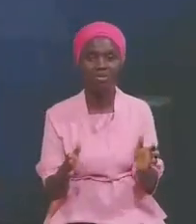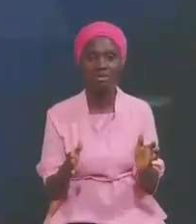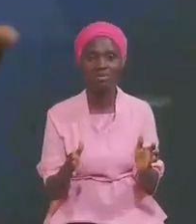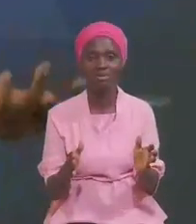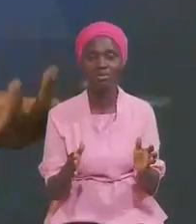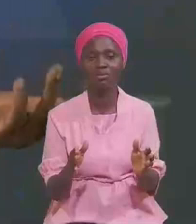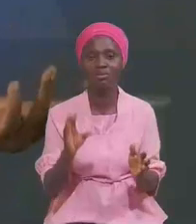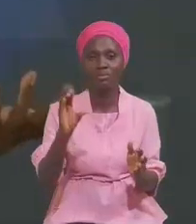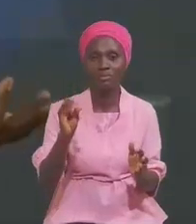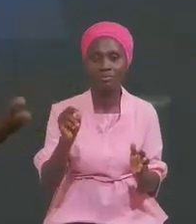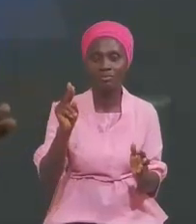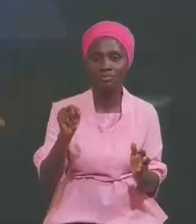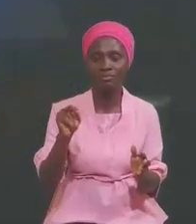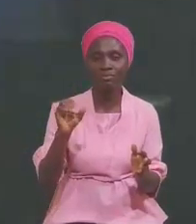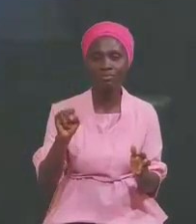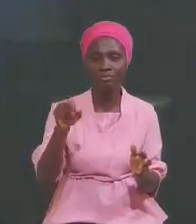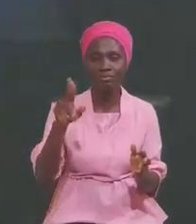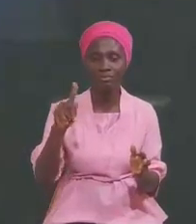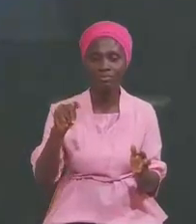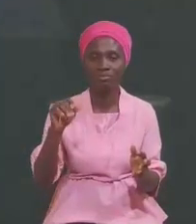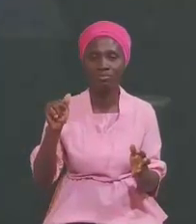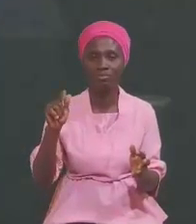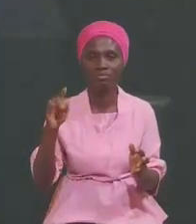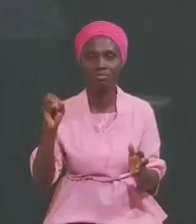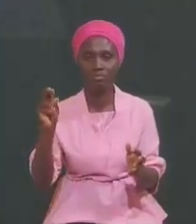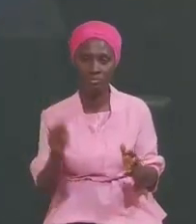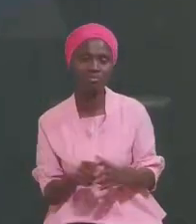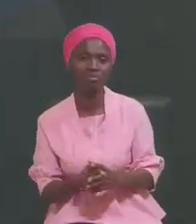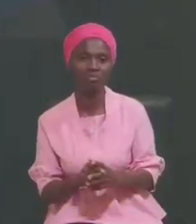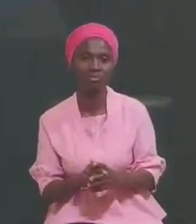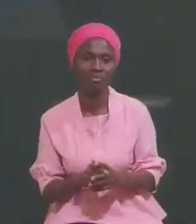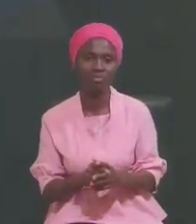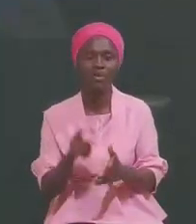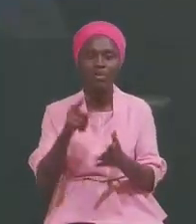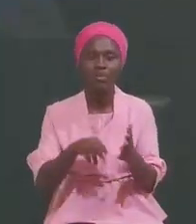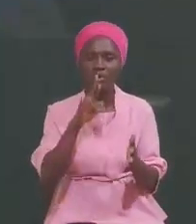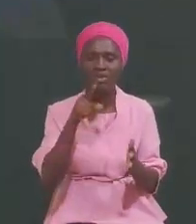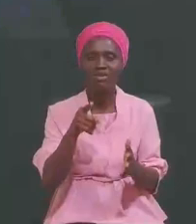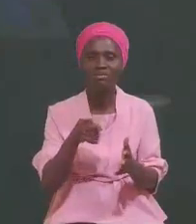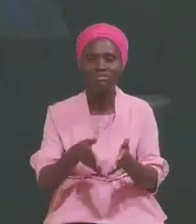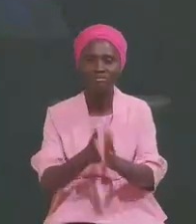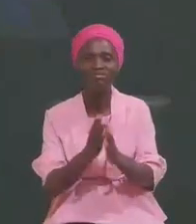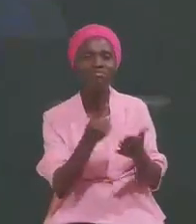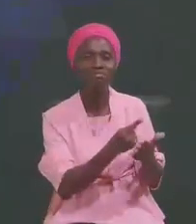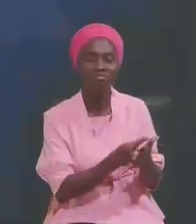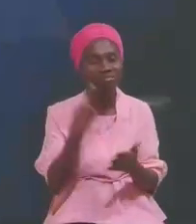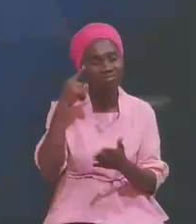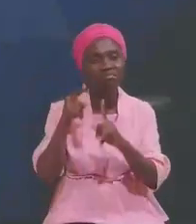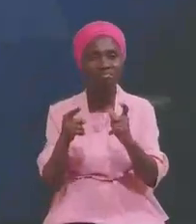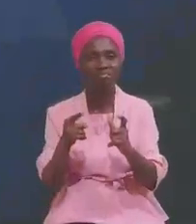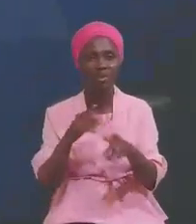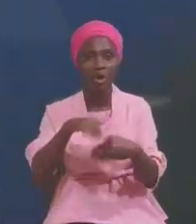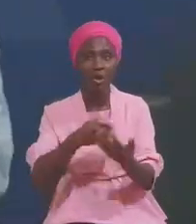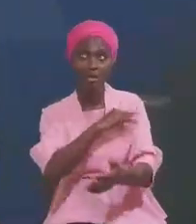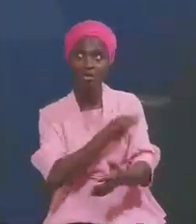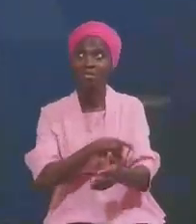Mais pourquoi consulter les gens? Le Dieu Tout-Puissant, le Créateur, celui qui a créé le ciel et la terre a